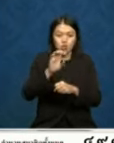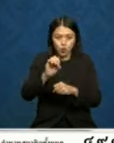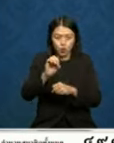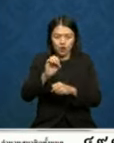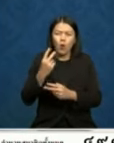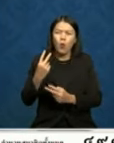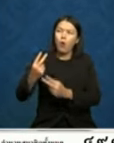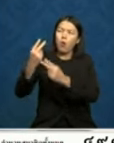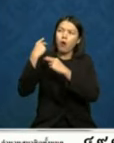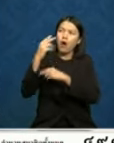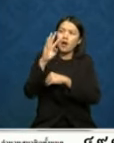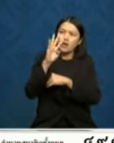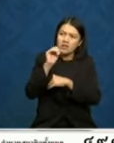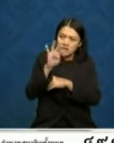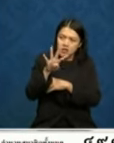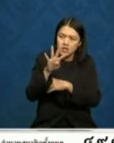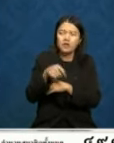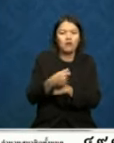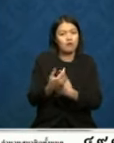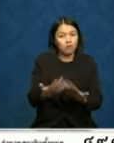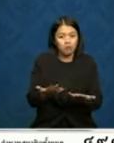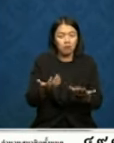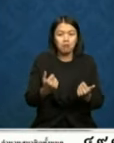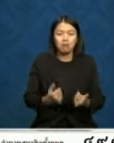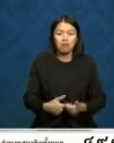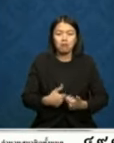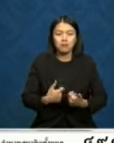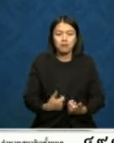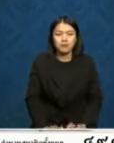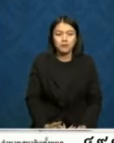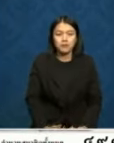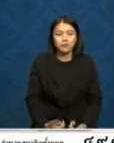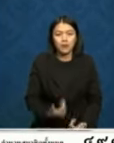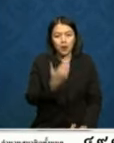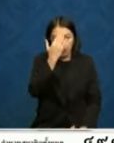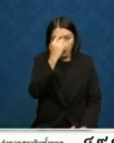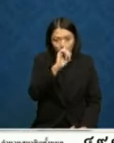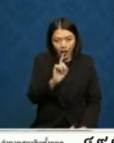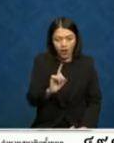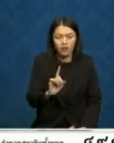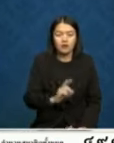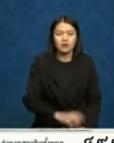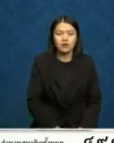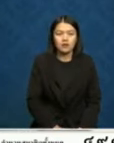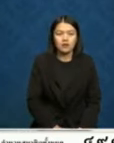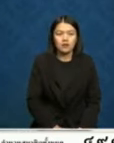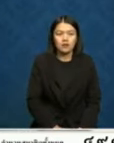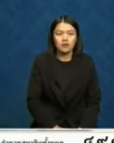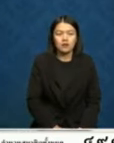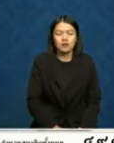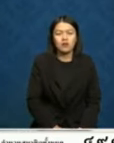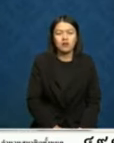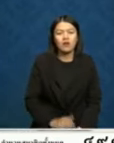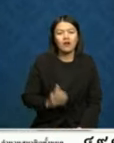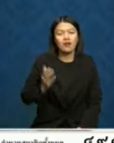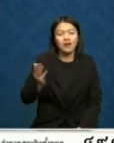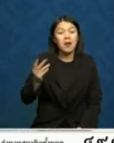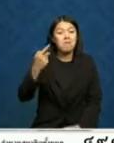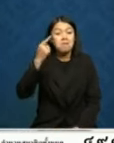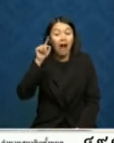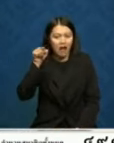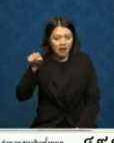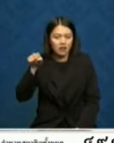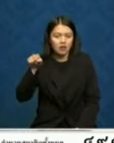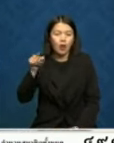จะย้อนไปก่อนปี44หรือไม่หรือครับหรือเพราะอะไรถ้าท่านติดแค่คุณทิชานนครเรา